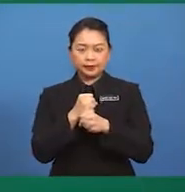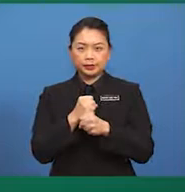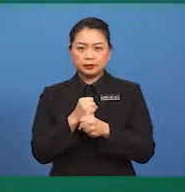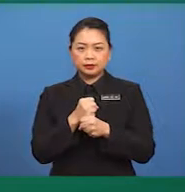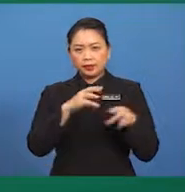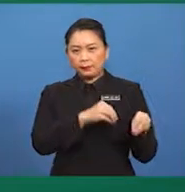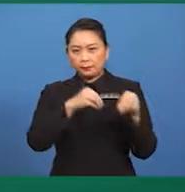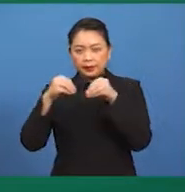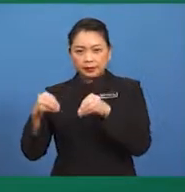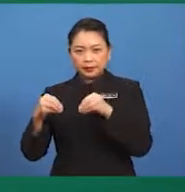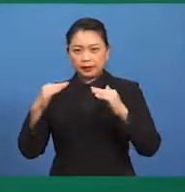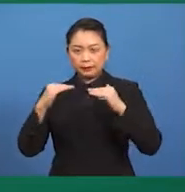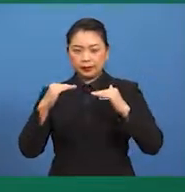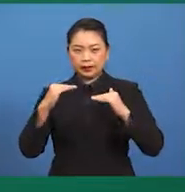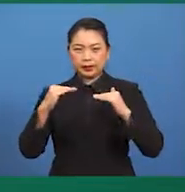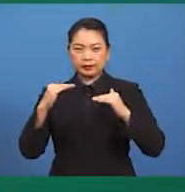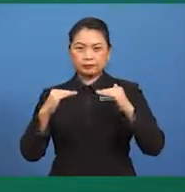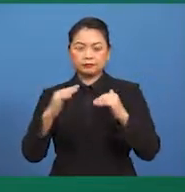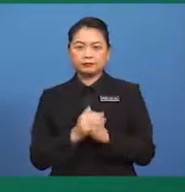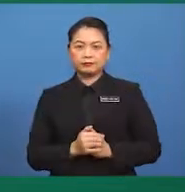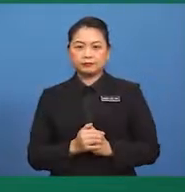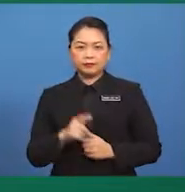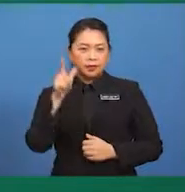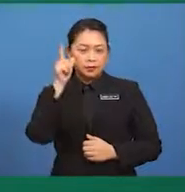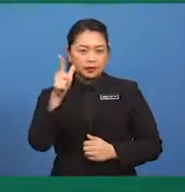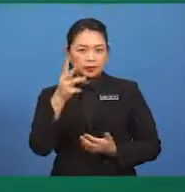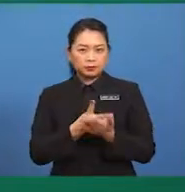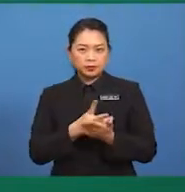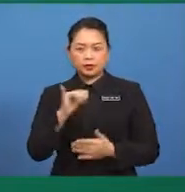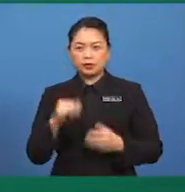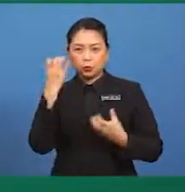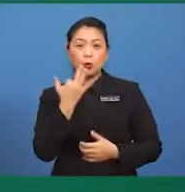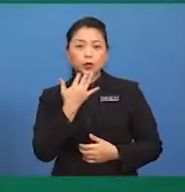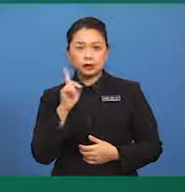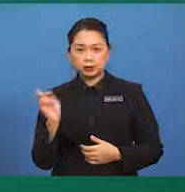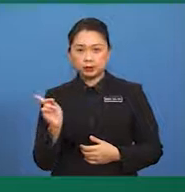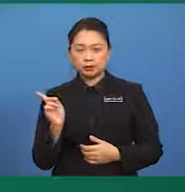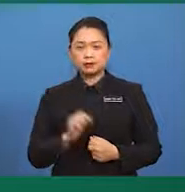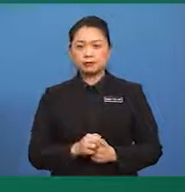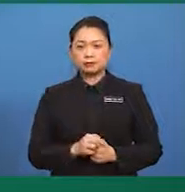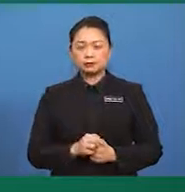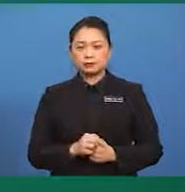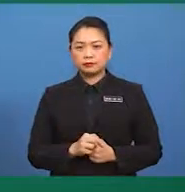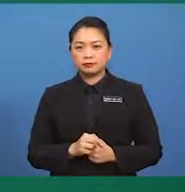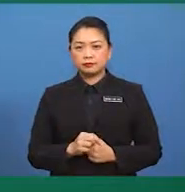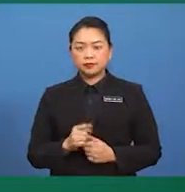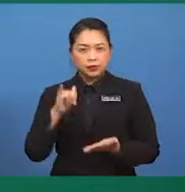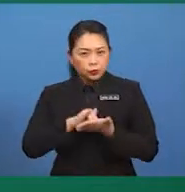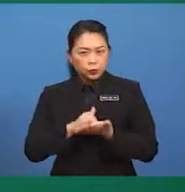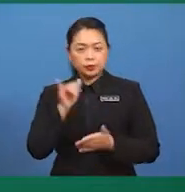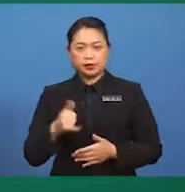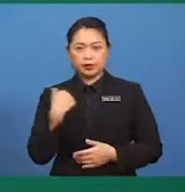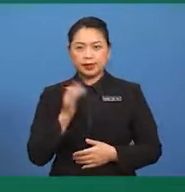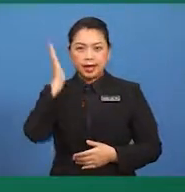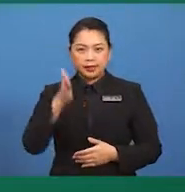dipindahkan ke imbangan duga terselaras. Lihat amount yang cikgu warnakan itu. Amount itulah yang kita akan catat